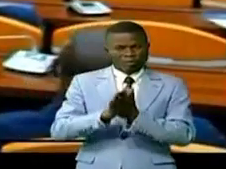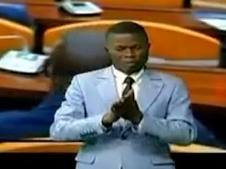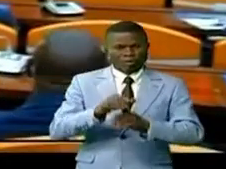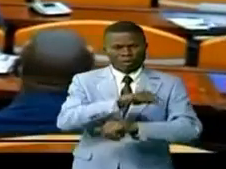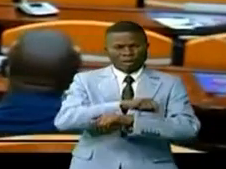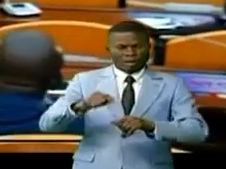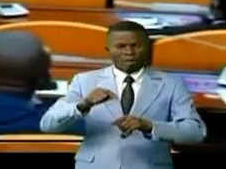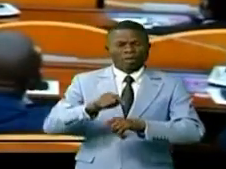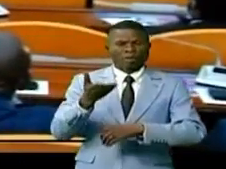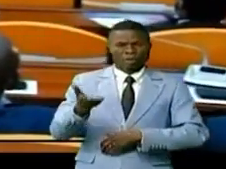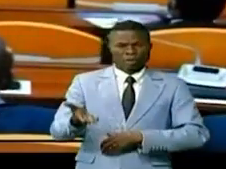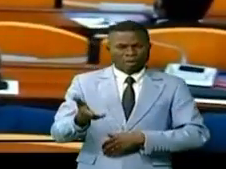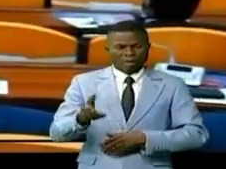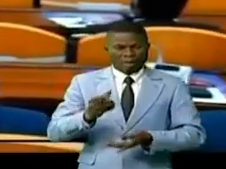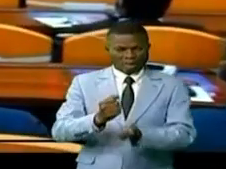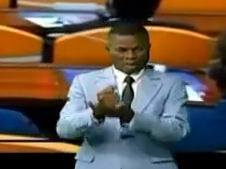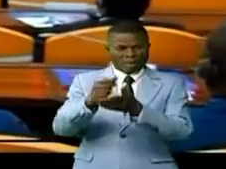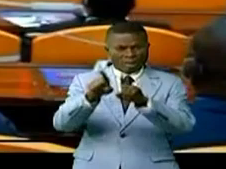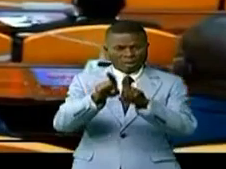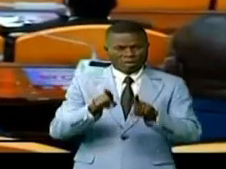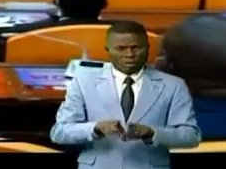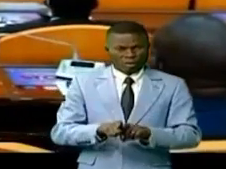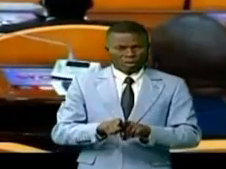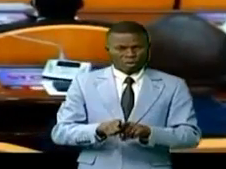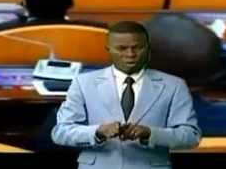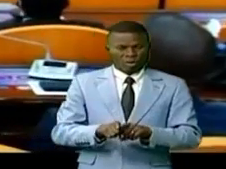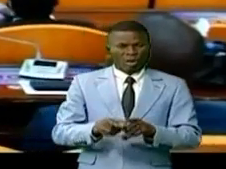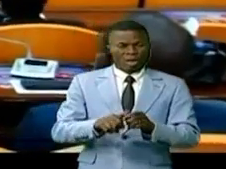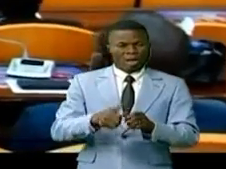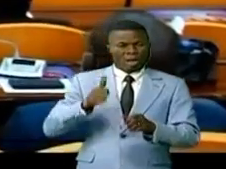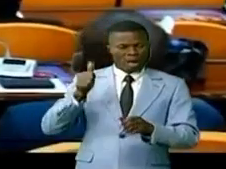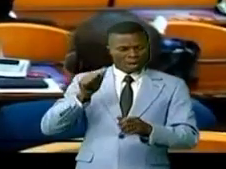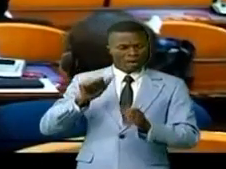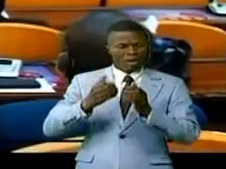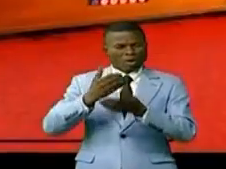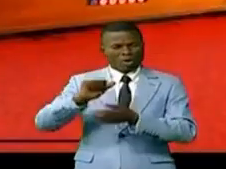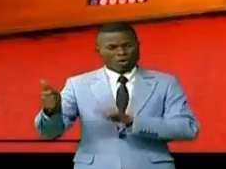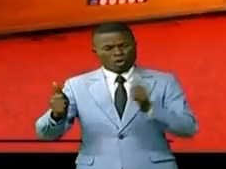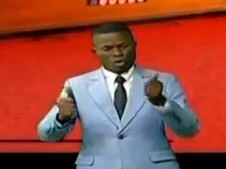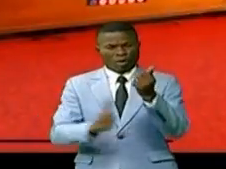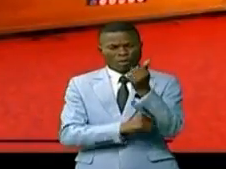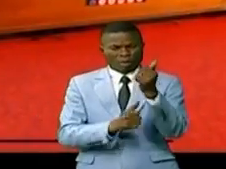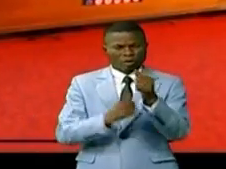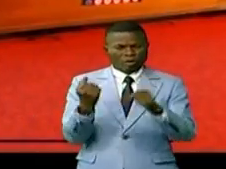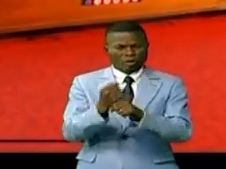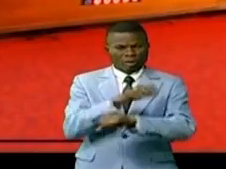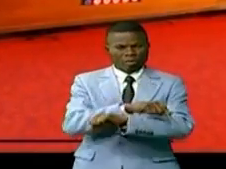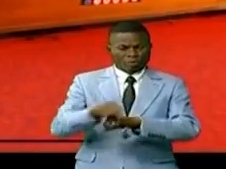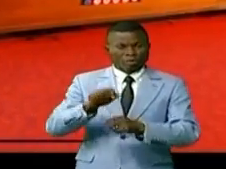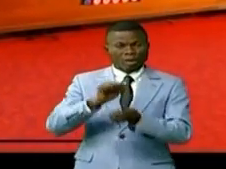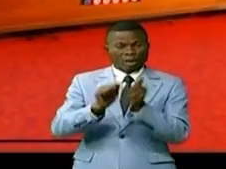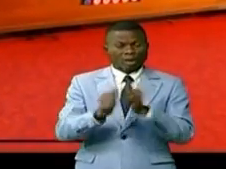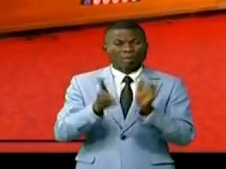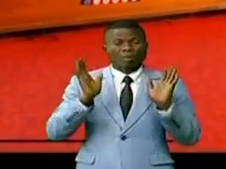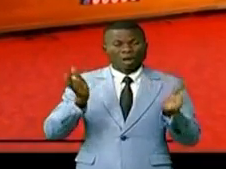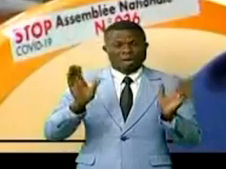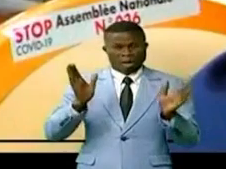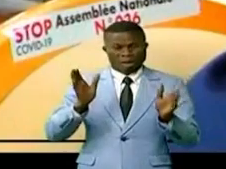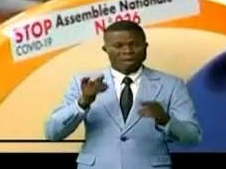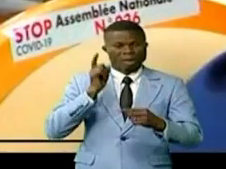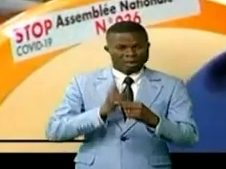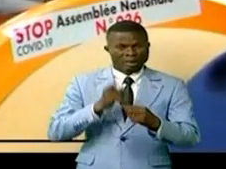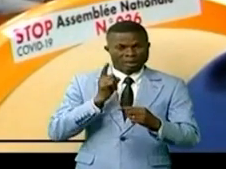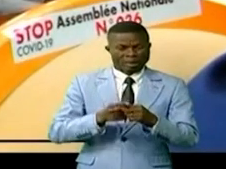l'administration. Il permet ainsi d'éviter aux administrés et autres partenaires de l'administration les conséquences dommageables